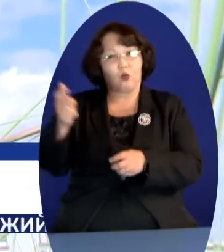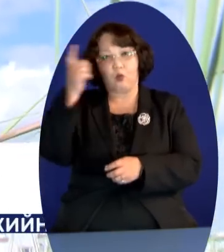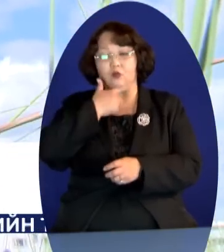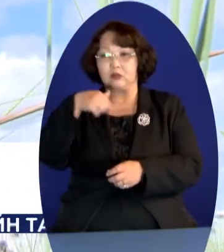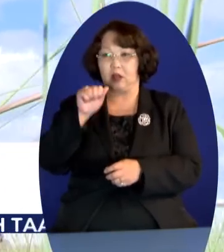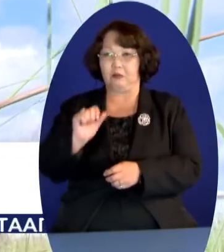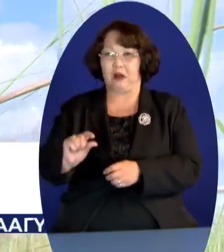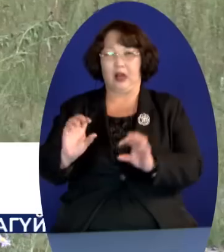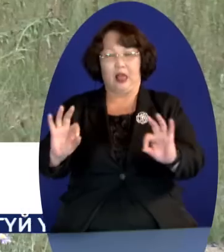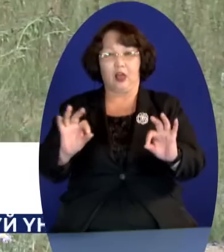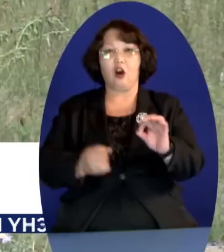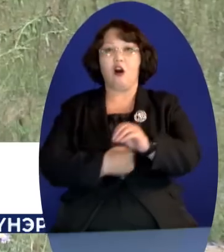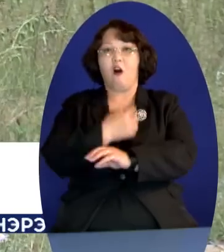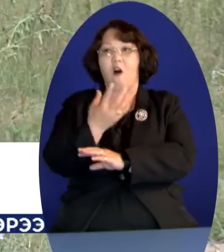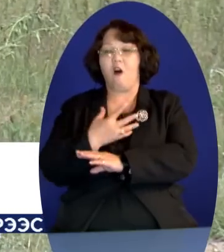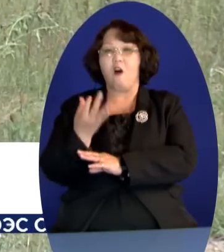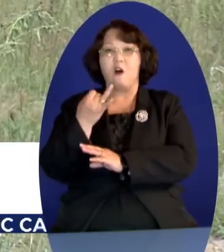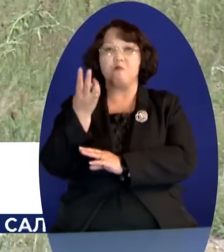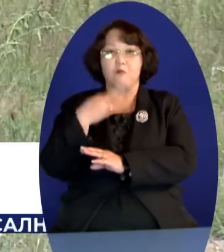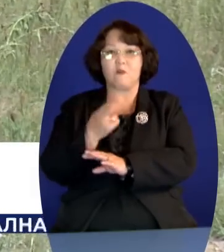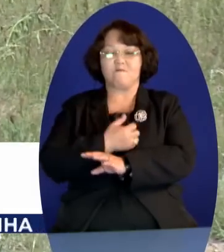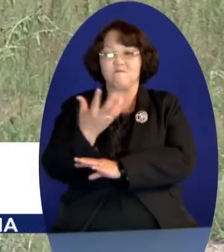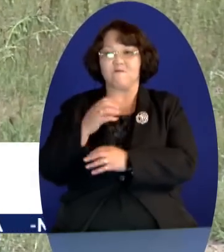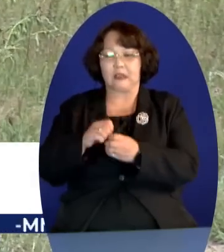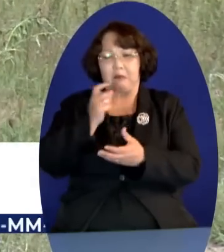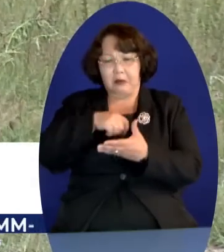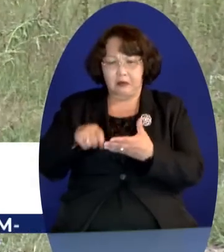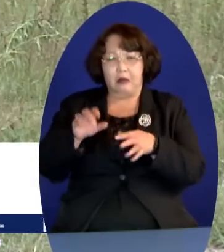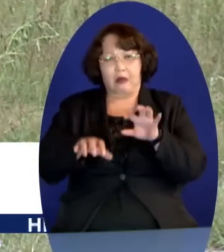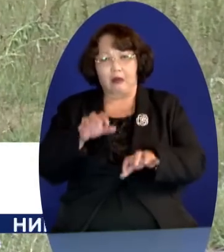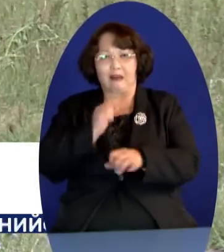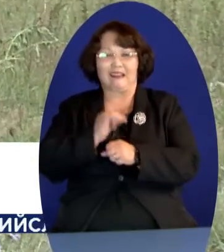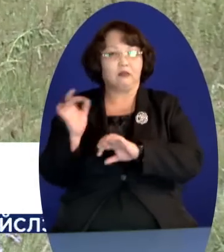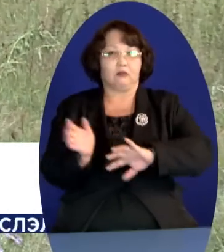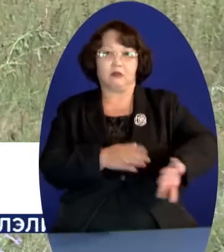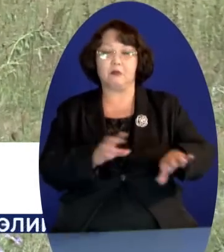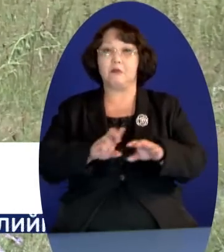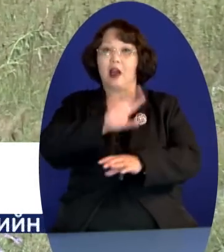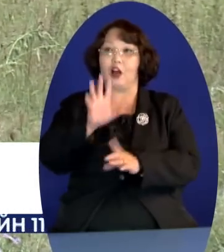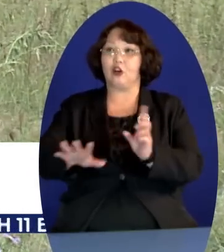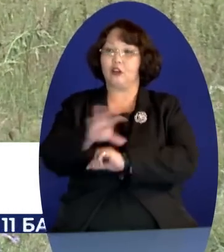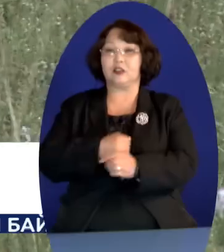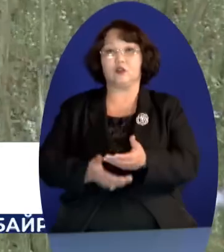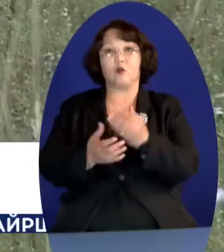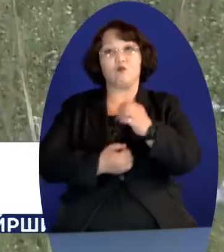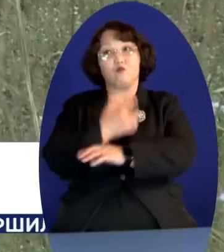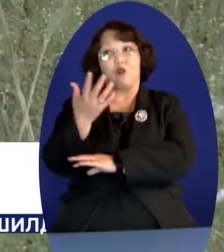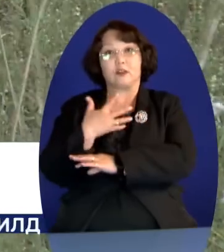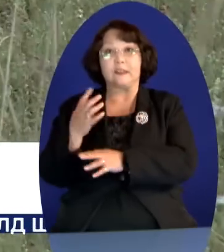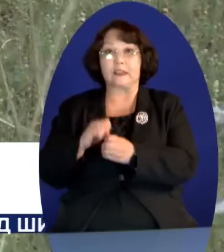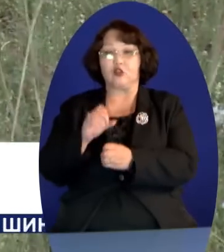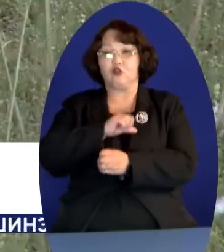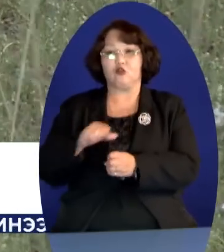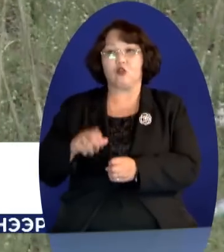ойжуулагч болохоор шийджээ. Бичих цаасны стресс ихтэй ажлаас илүүтэй байгаль орчныг дэмжих мод тарих ажилд өөрийнхөө хувь нэмрийг оруулах